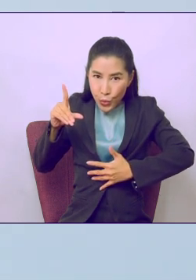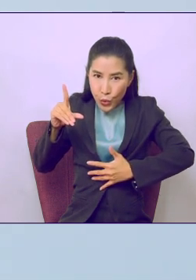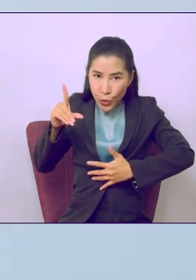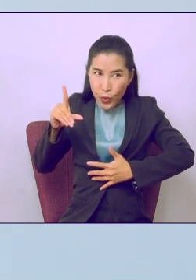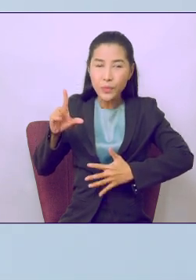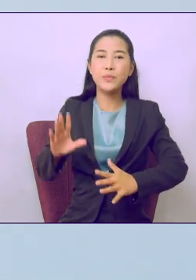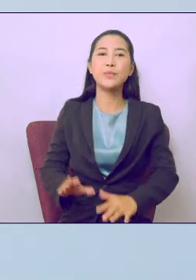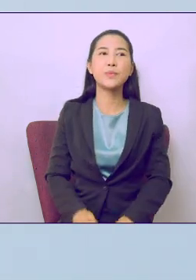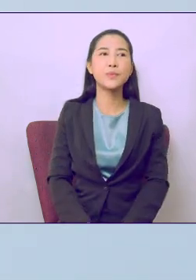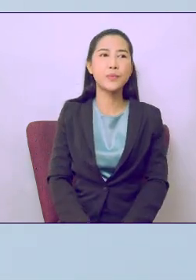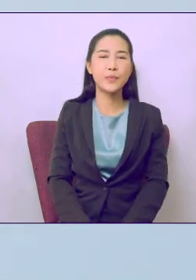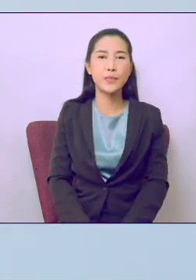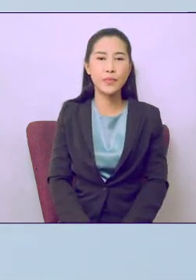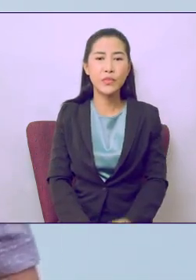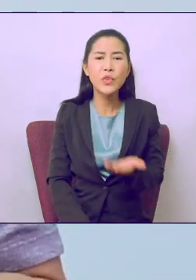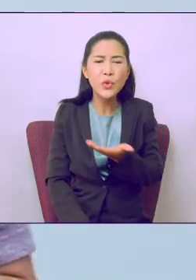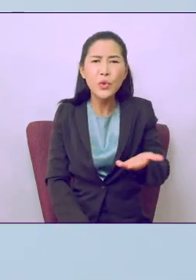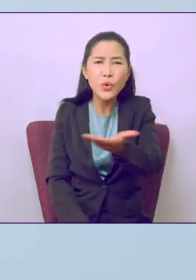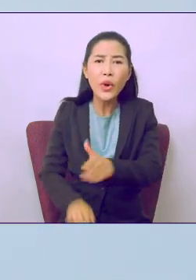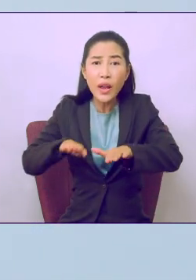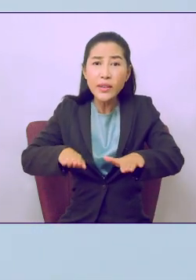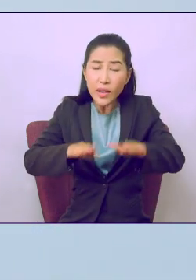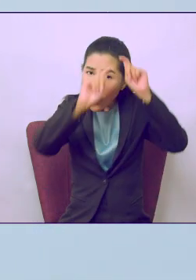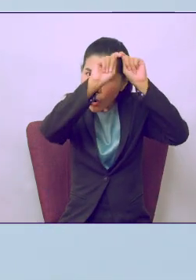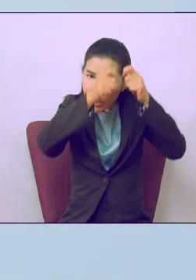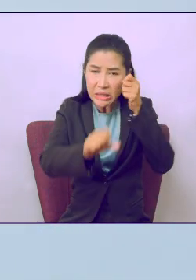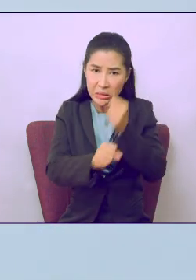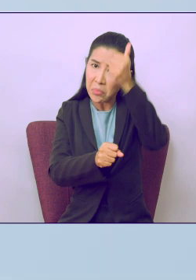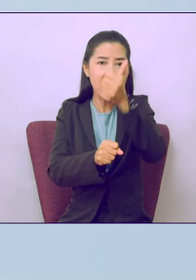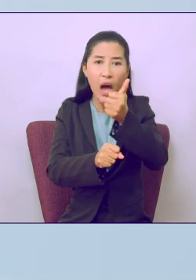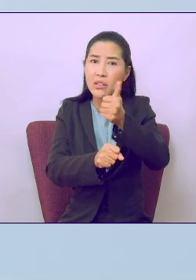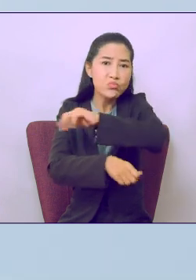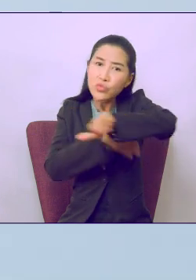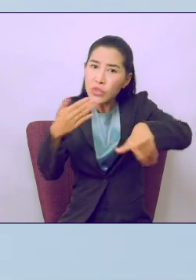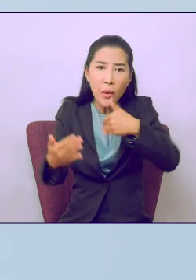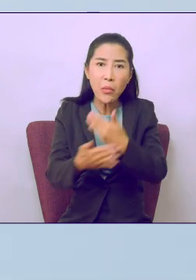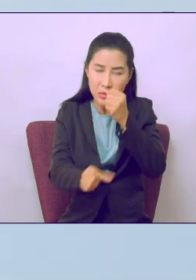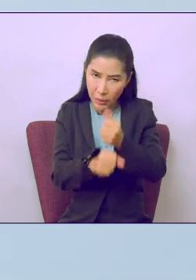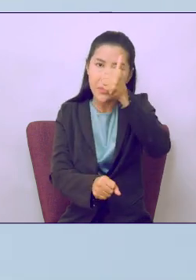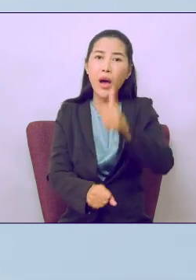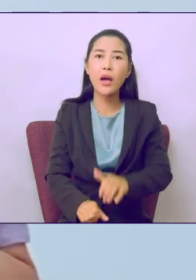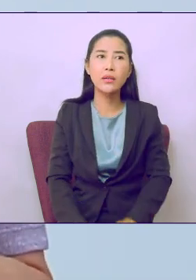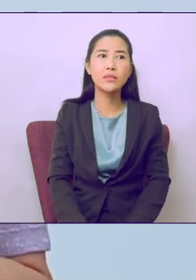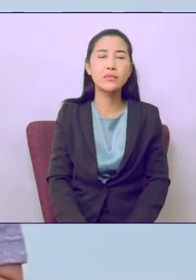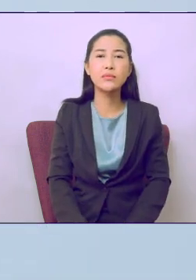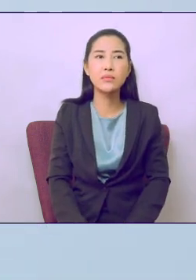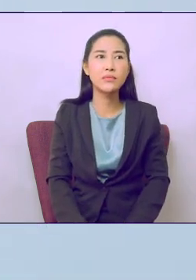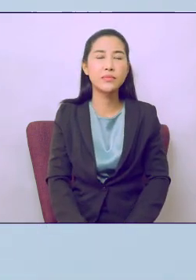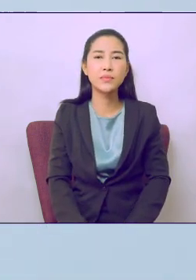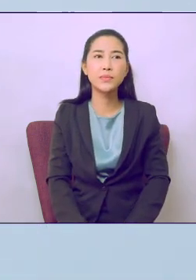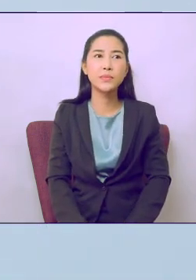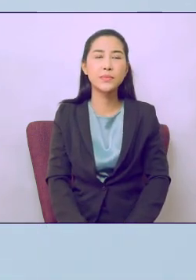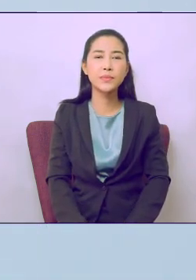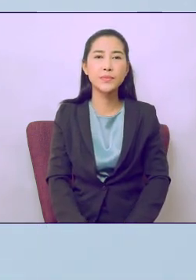ชูนะครับส่วนใหญ่เนี่ยน้องออทิสติกทำได้หมดเลยนะครับส่วนใหญ่นะแล้วก็น้อง